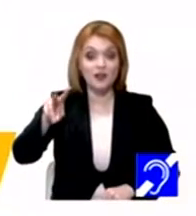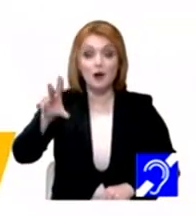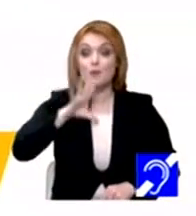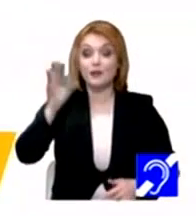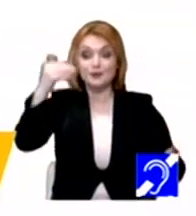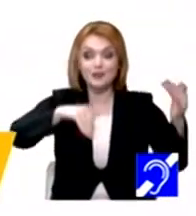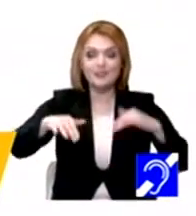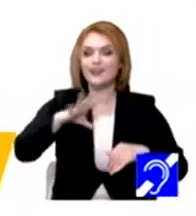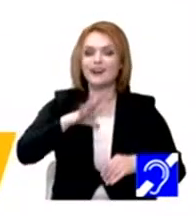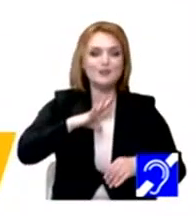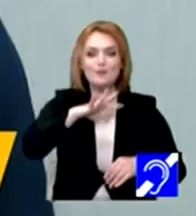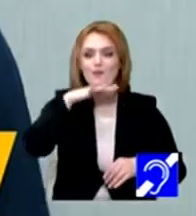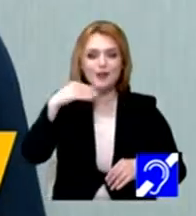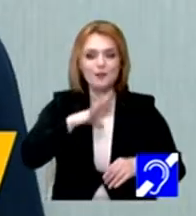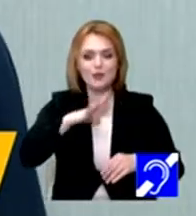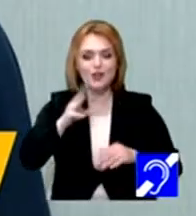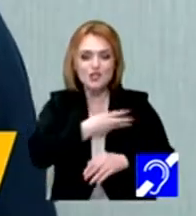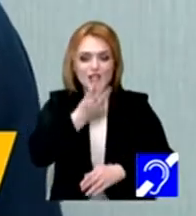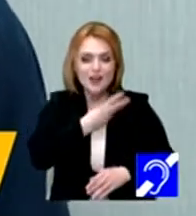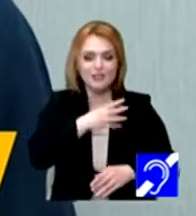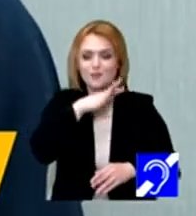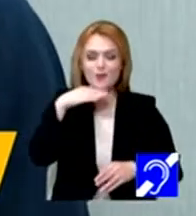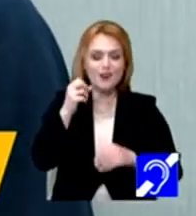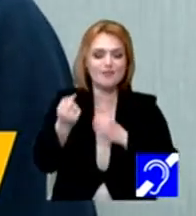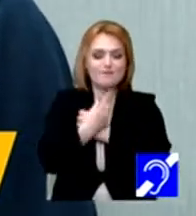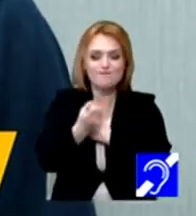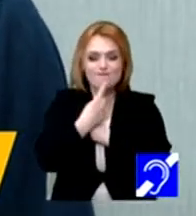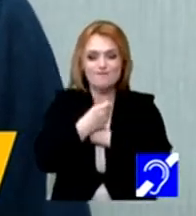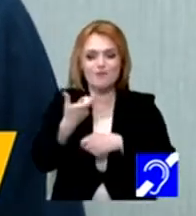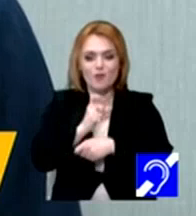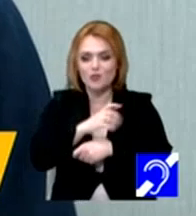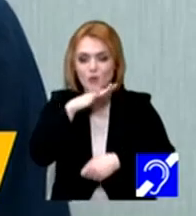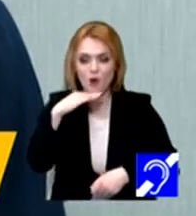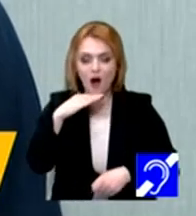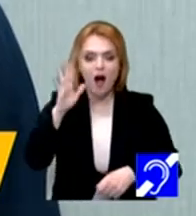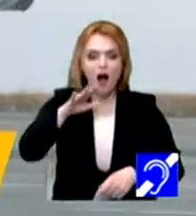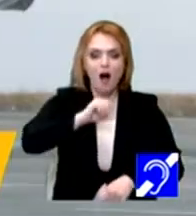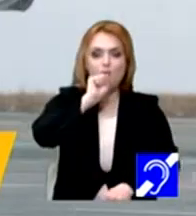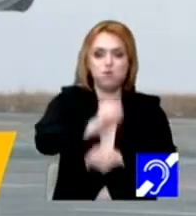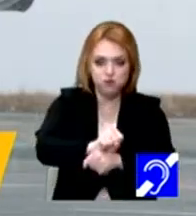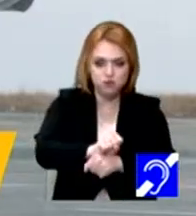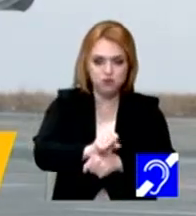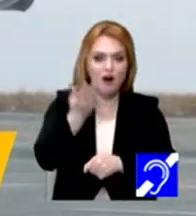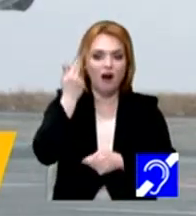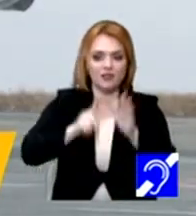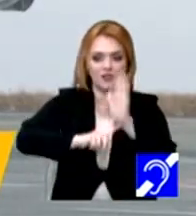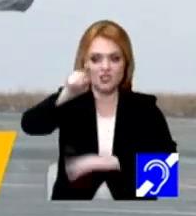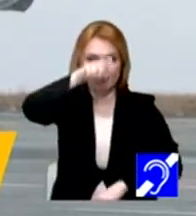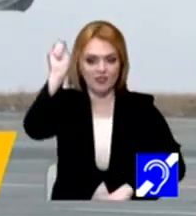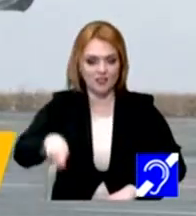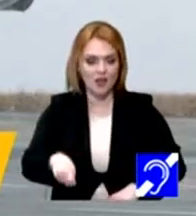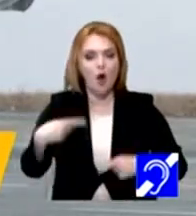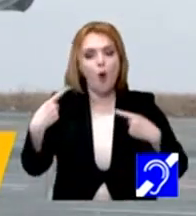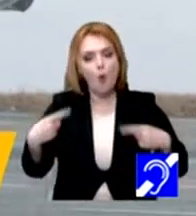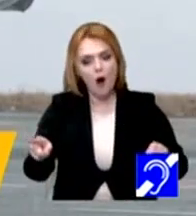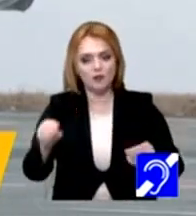început războiul nu avem niciun contract semnat, comparativ cu luna trecută, sub 100 de contracte. O altă problemă a survenit după